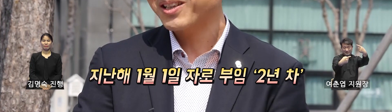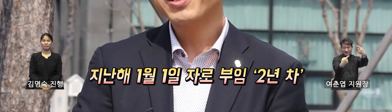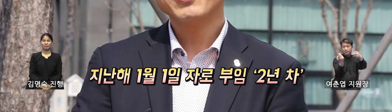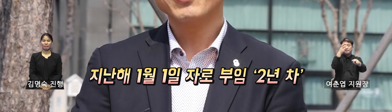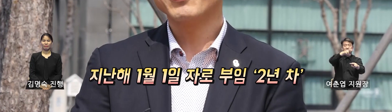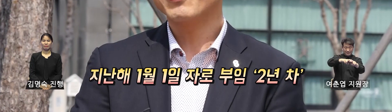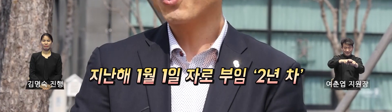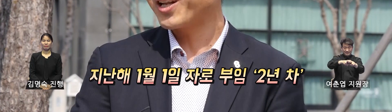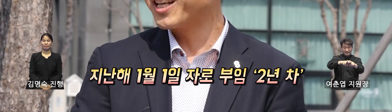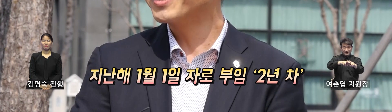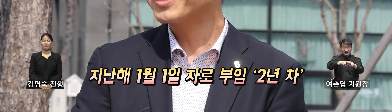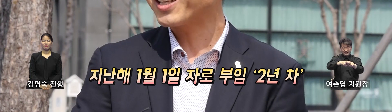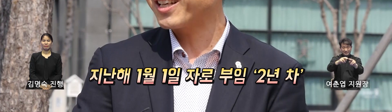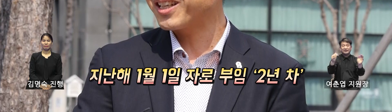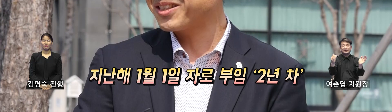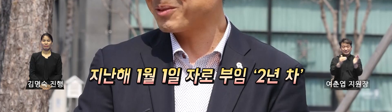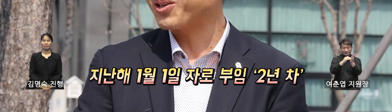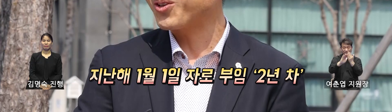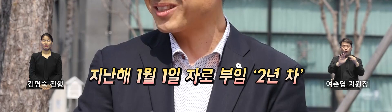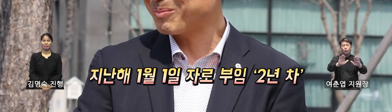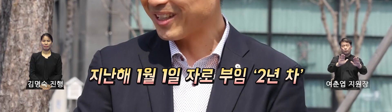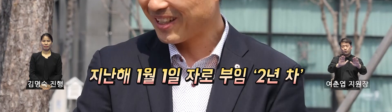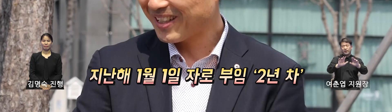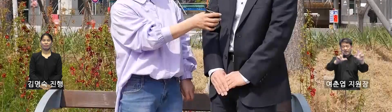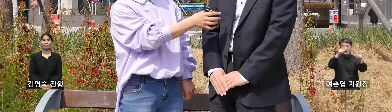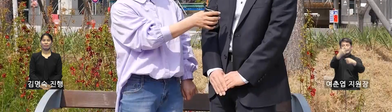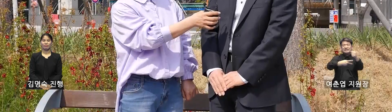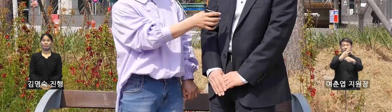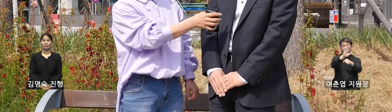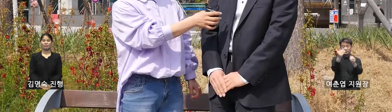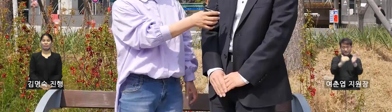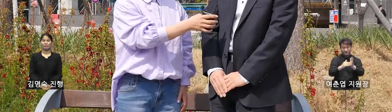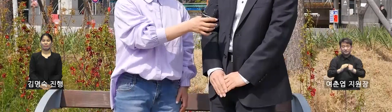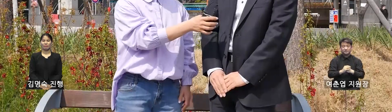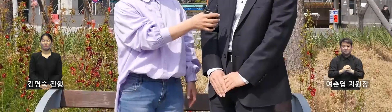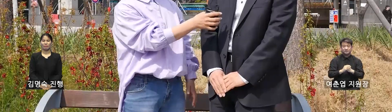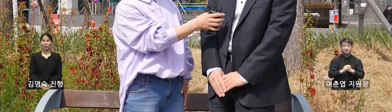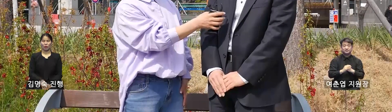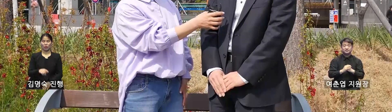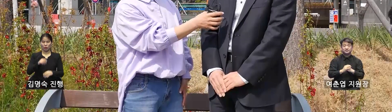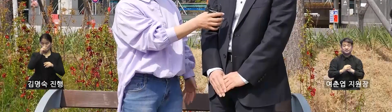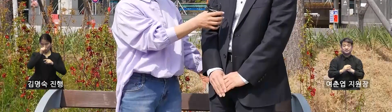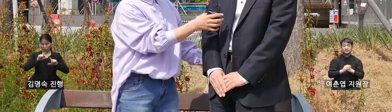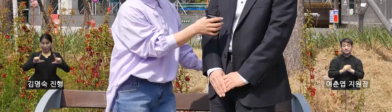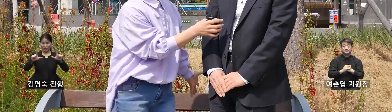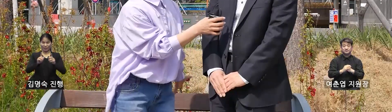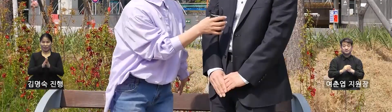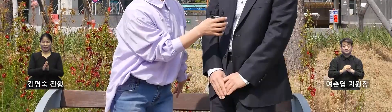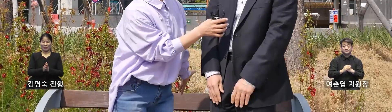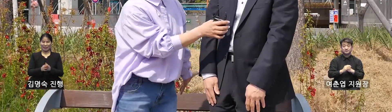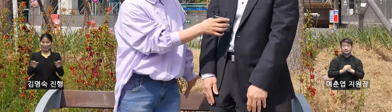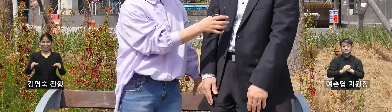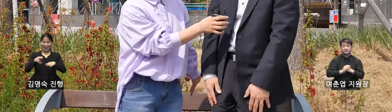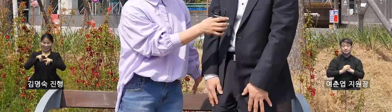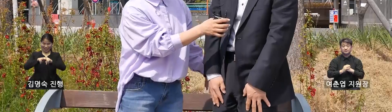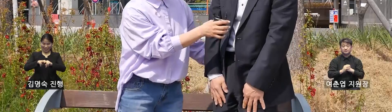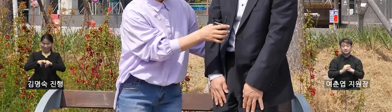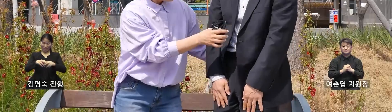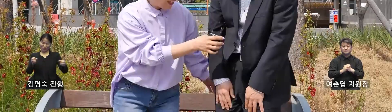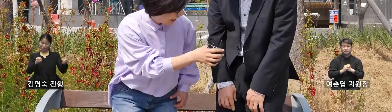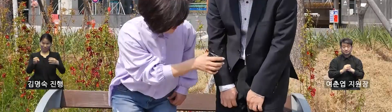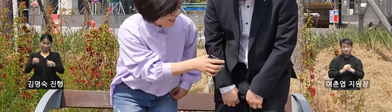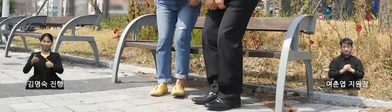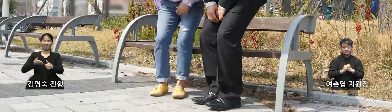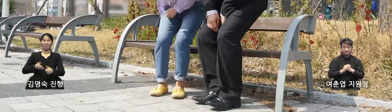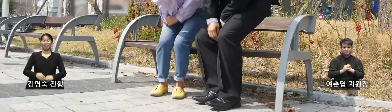받아와서 원래 2년 차에 접어들고 있습니다. 아, 네. 이렇게 좋은 날씨, 잠시 앉아서 이야기 좀 나눌까요?